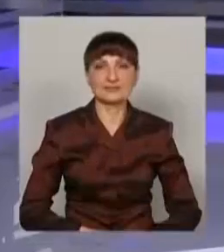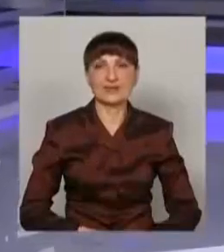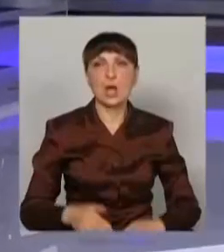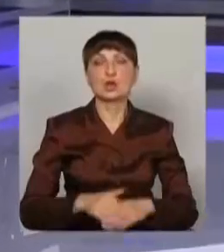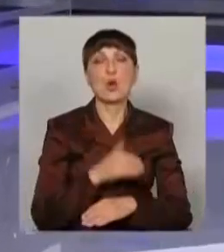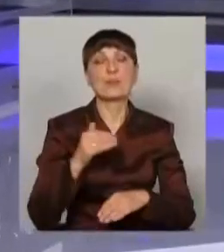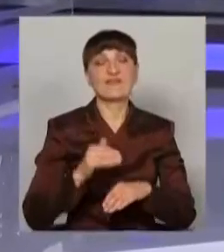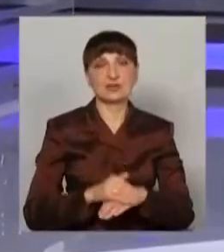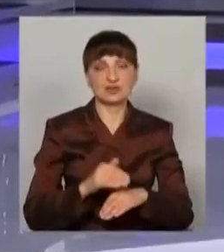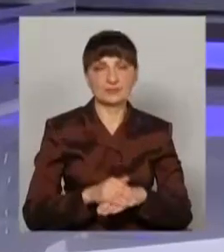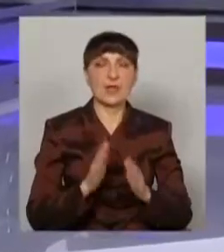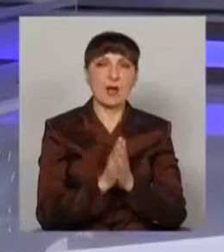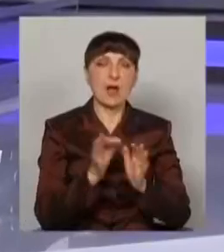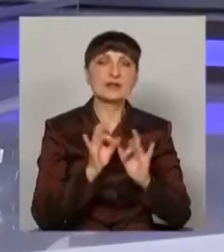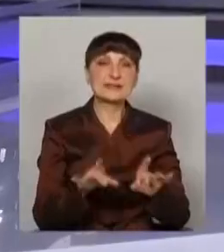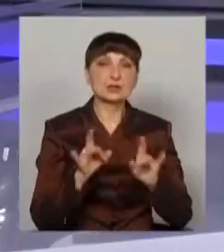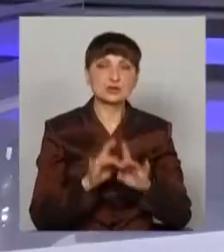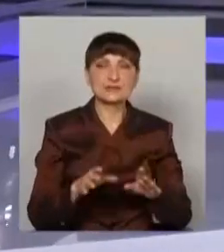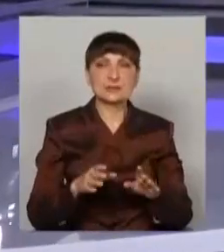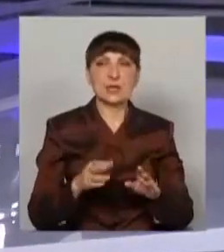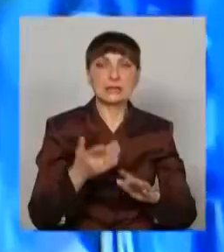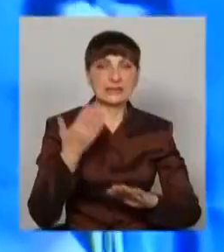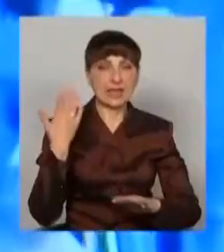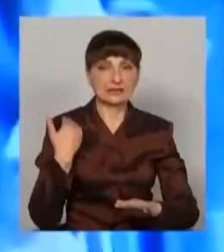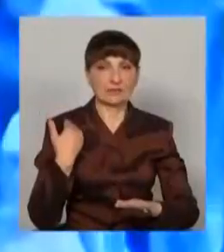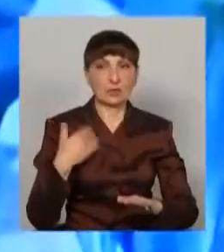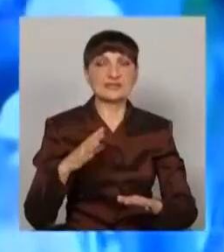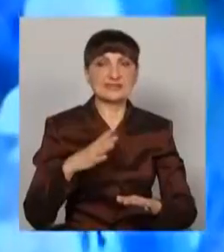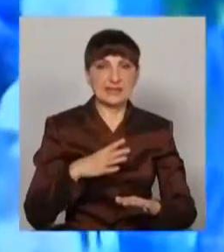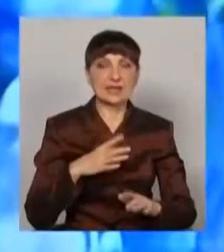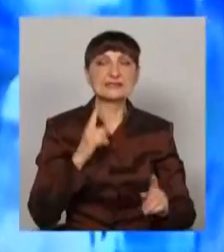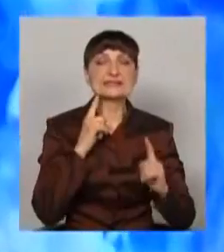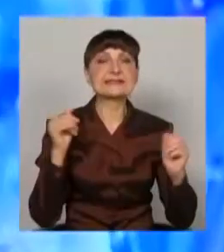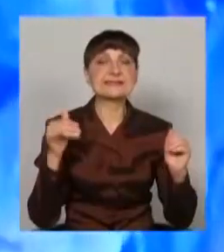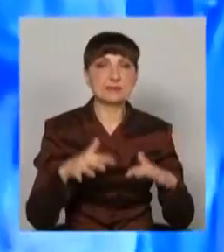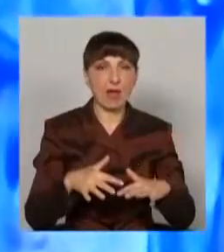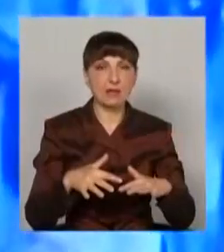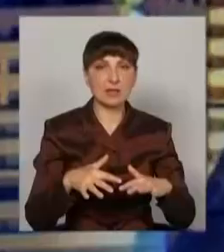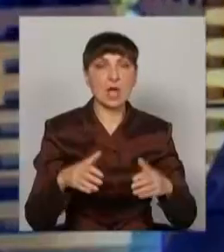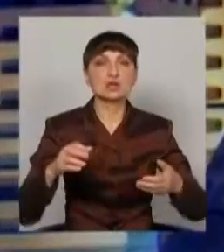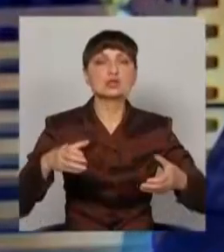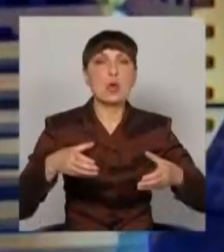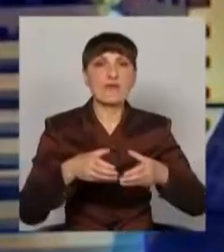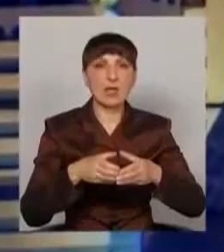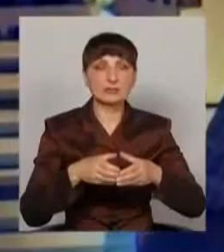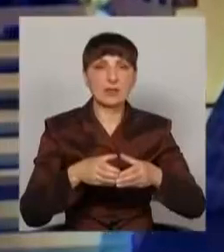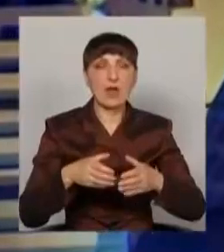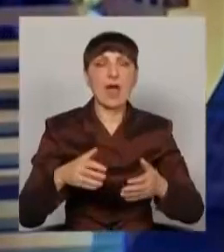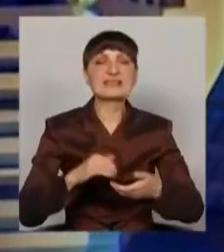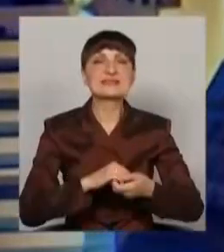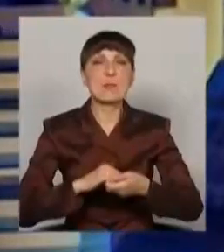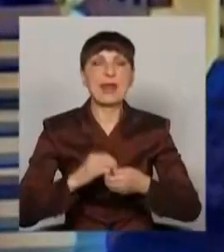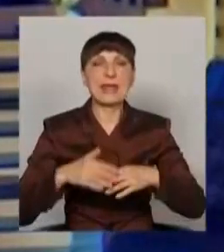вечер. Расскажите, пожалуйста, вот не так давно, да, состоялось заседание расширенного совета АНК, которое было